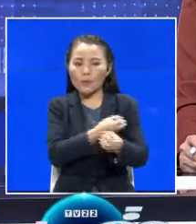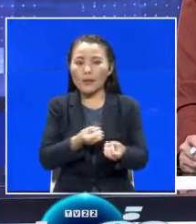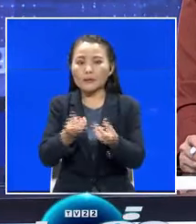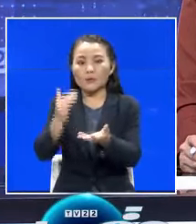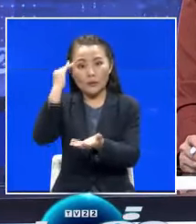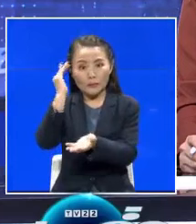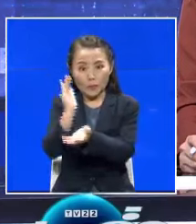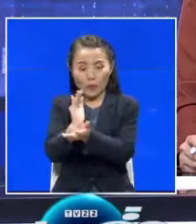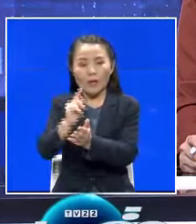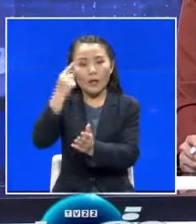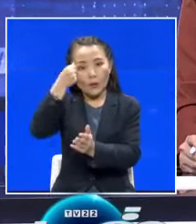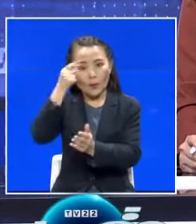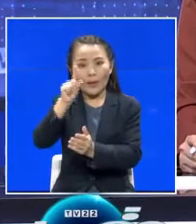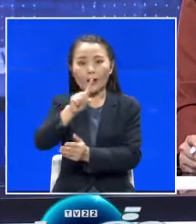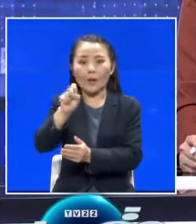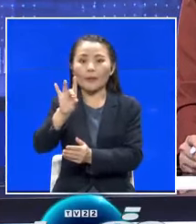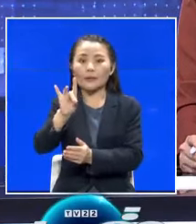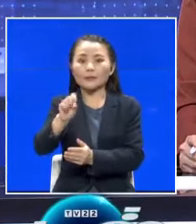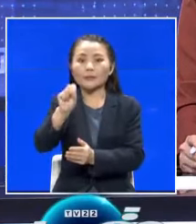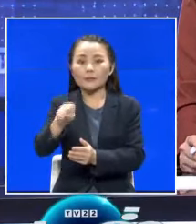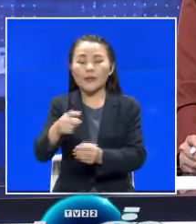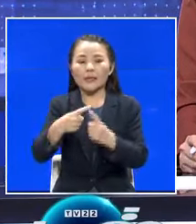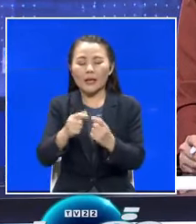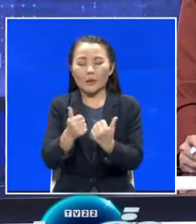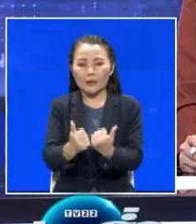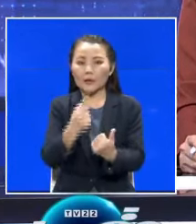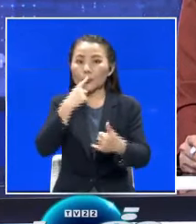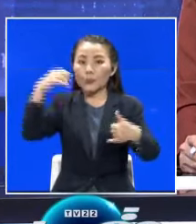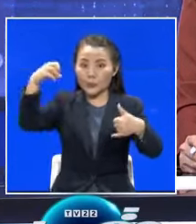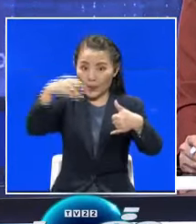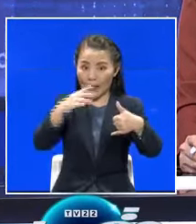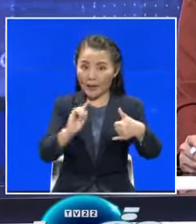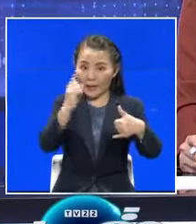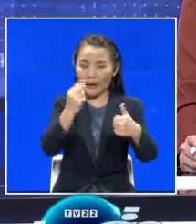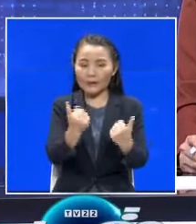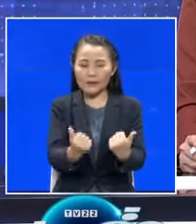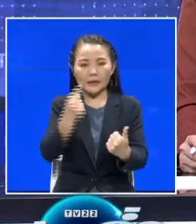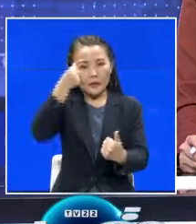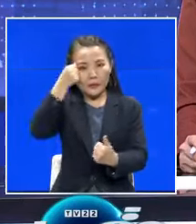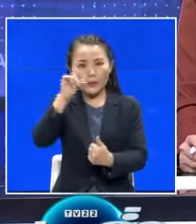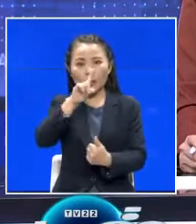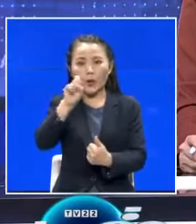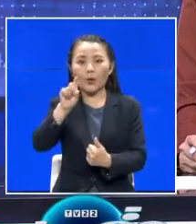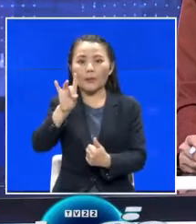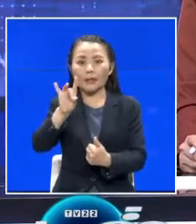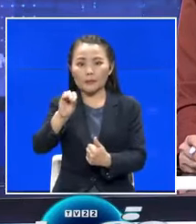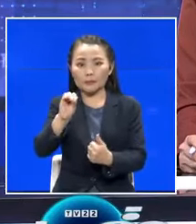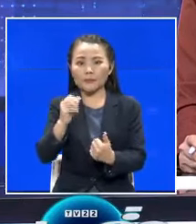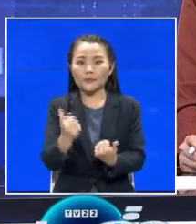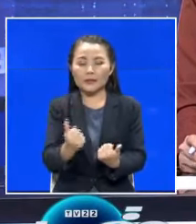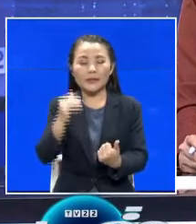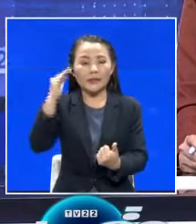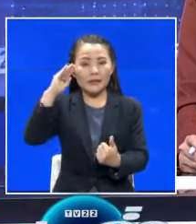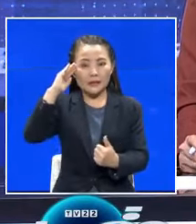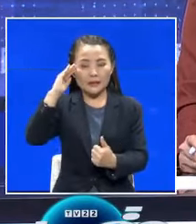วจ180 วันต้องบอกว่าเป็นการออกมารับแดดแรกในช่วง180 วันที่คุณทักษิณ